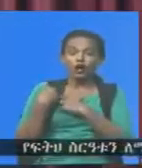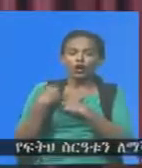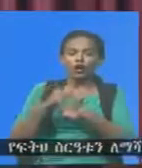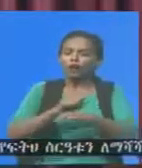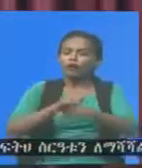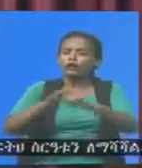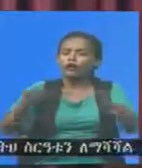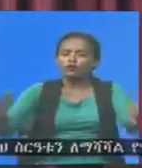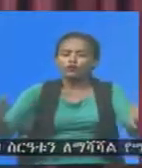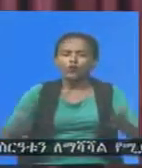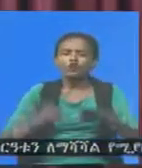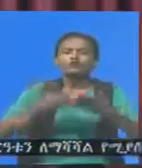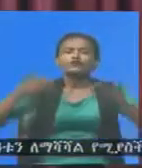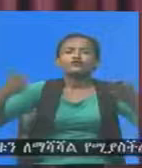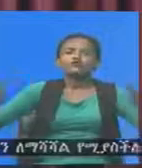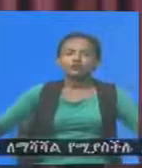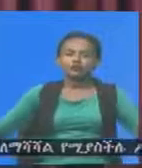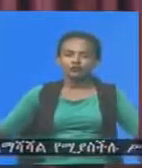ነው።